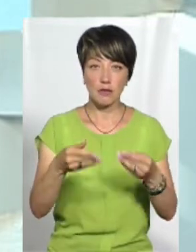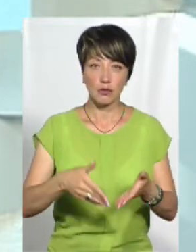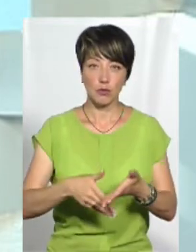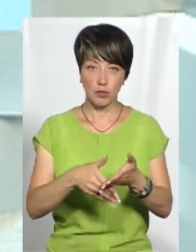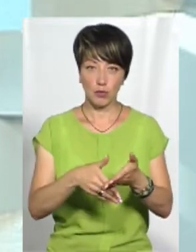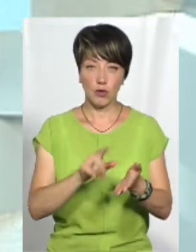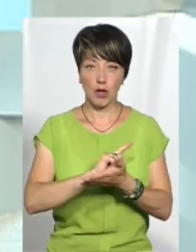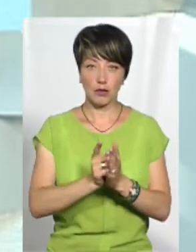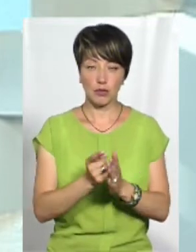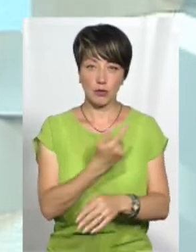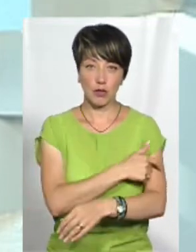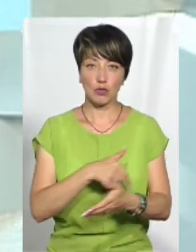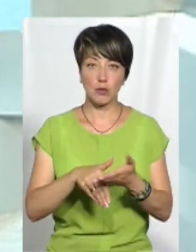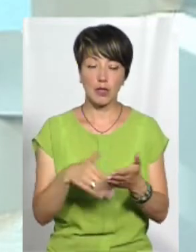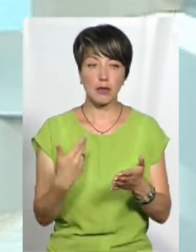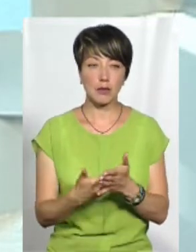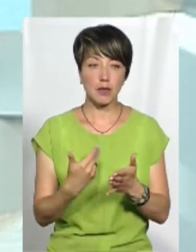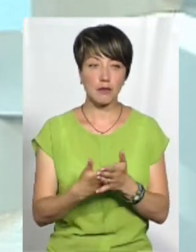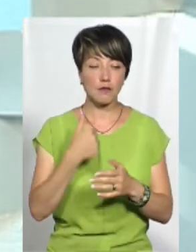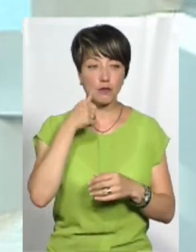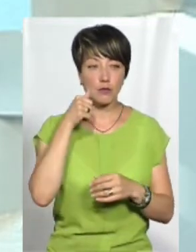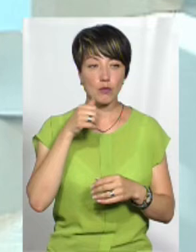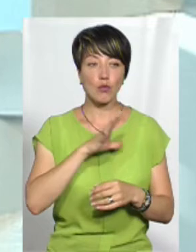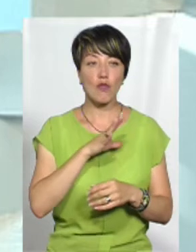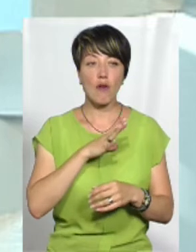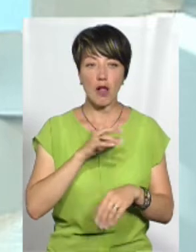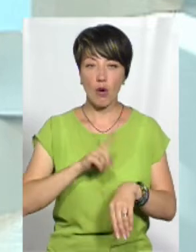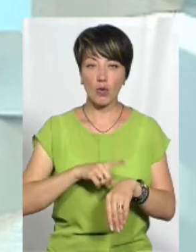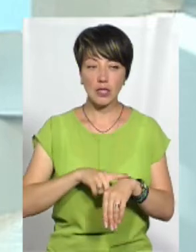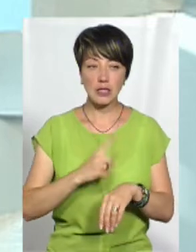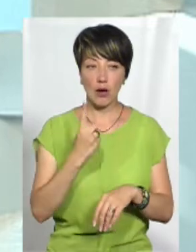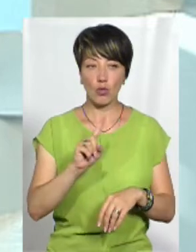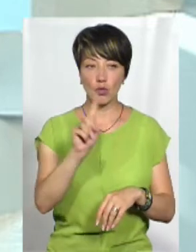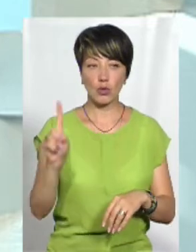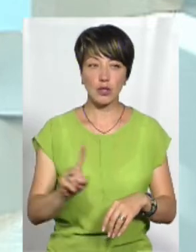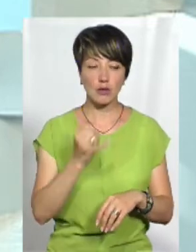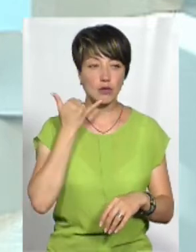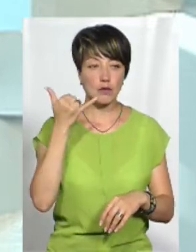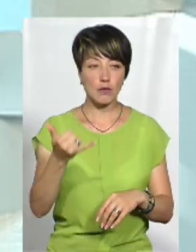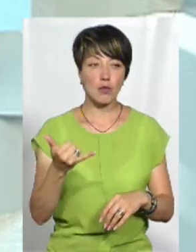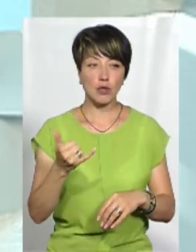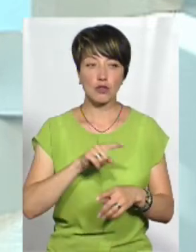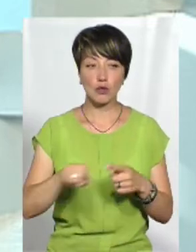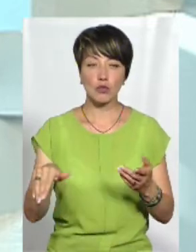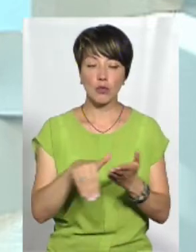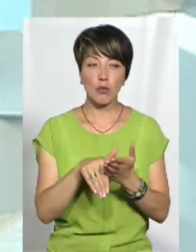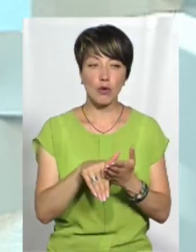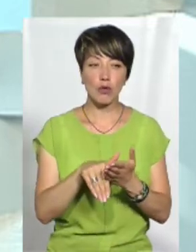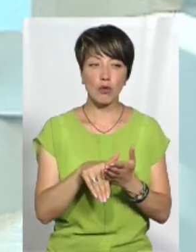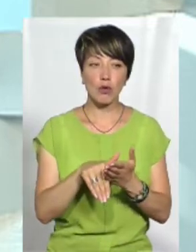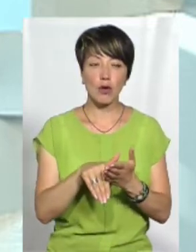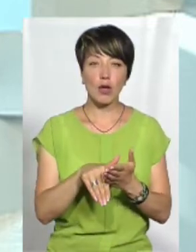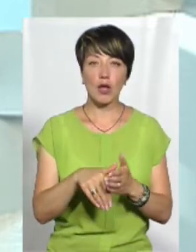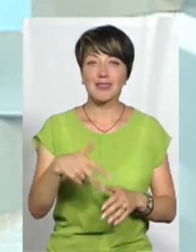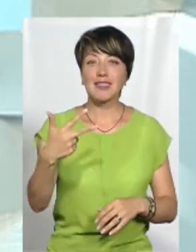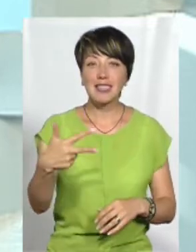надавати екстрену медичну допомогу. До прикладу, бували такі години, коли за годину надходить на диспетчерську